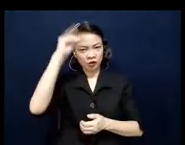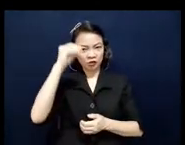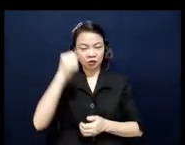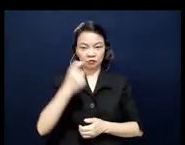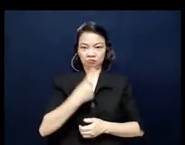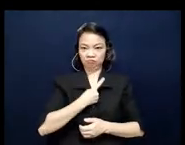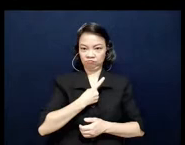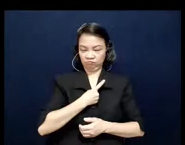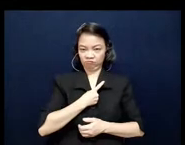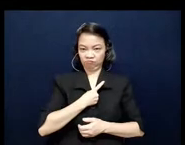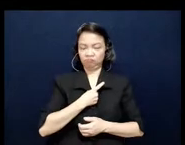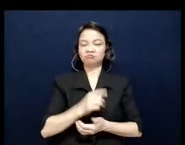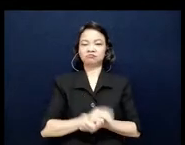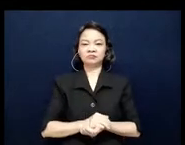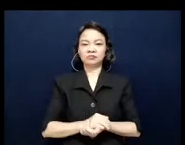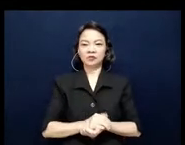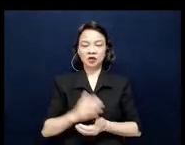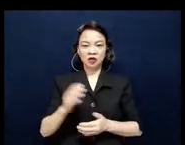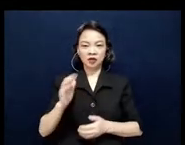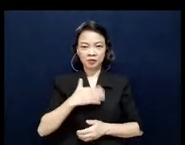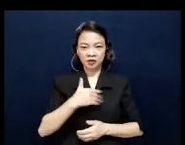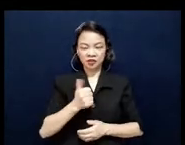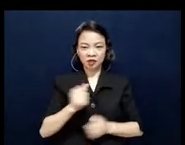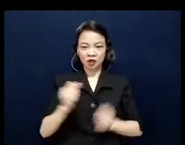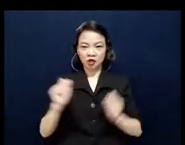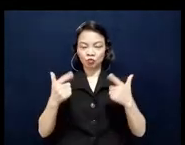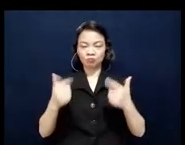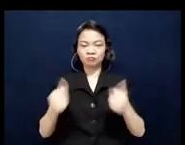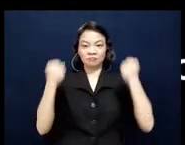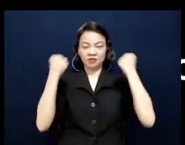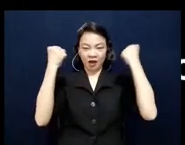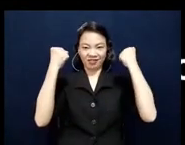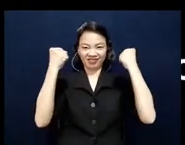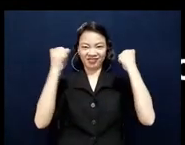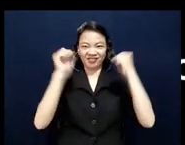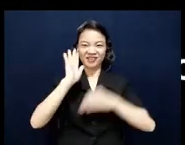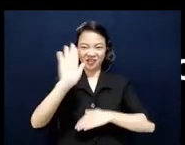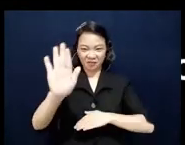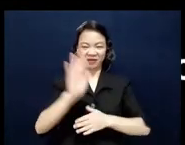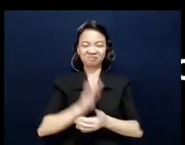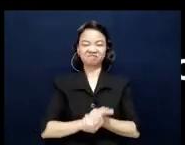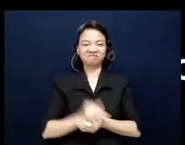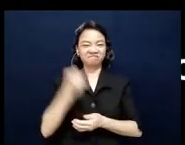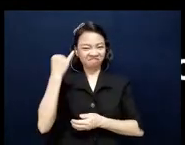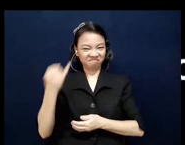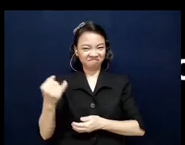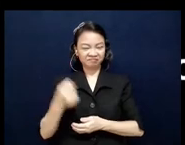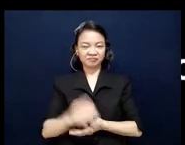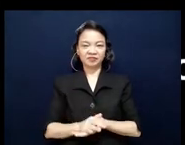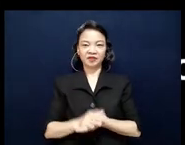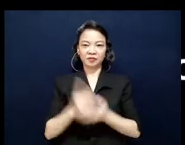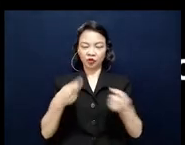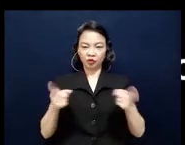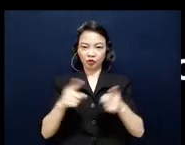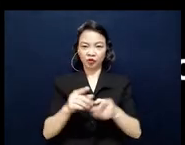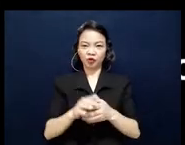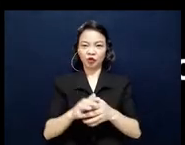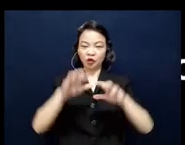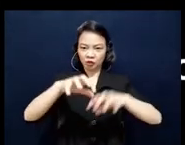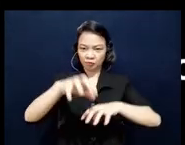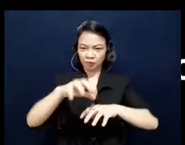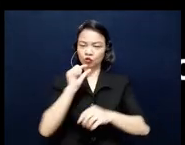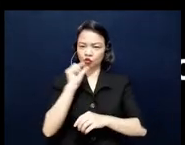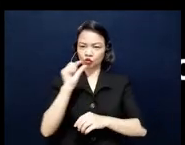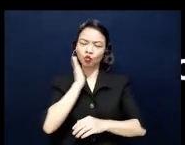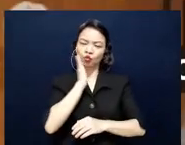bisa hidup untuk lebih sehat lagi. Dan terakhir, bisa menjadi wadah bagi pemuda-pemudi atau anak